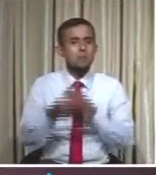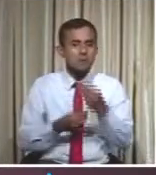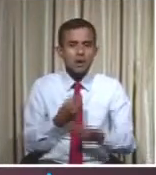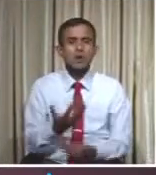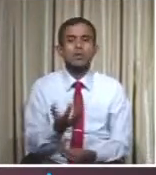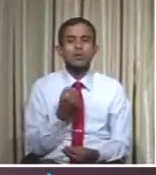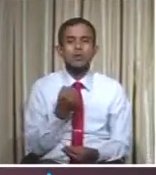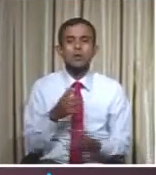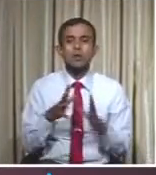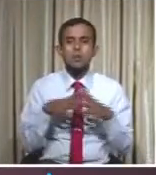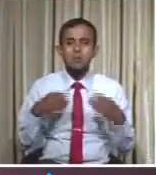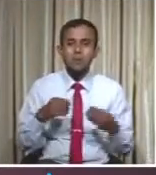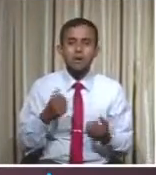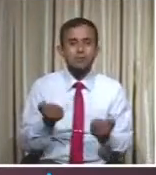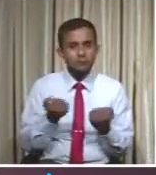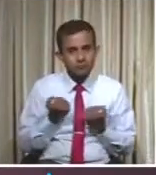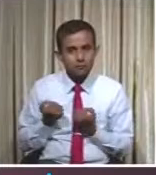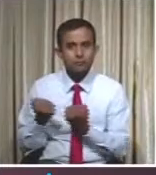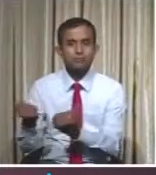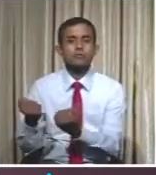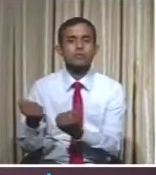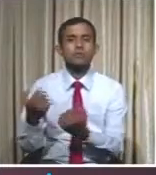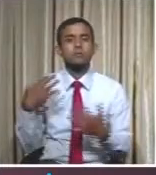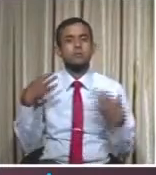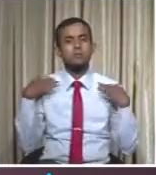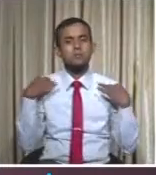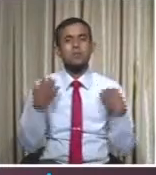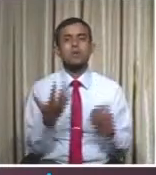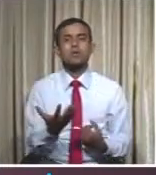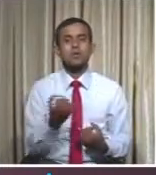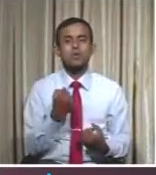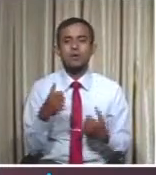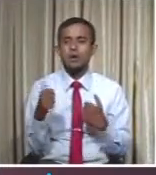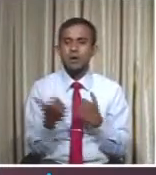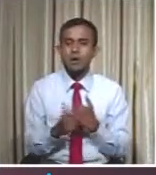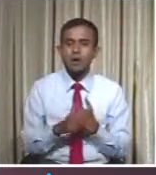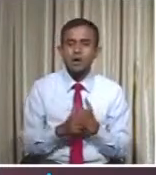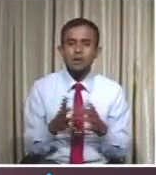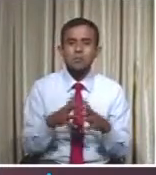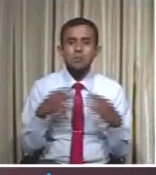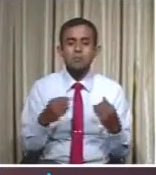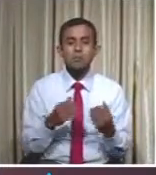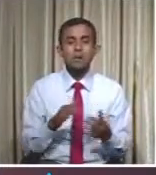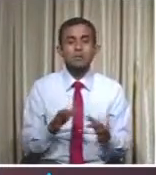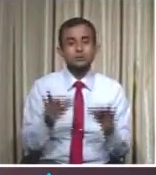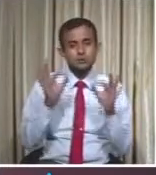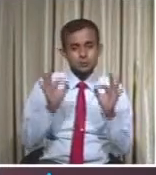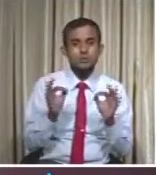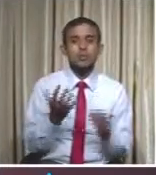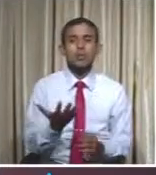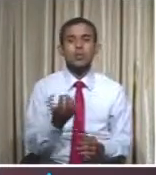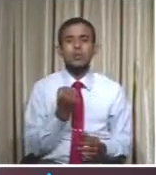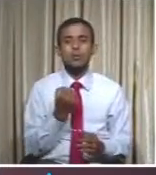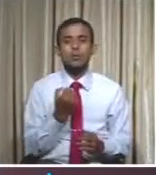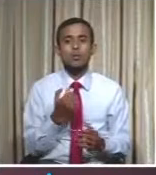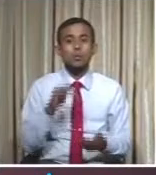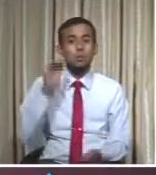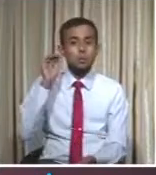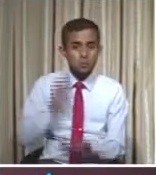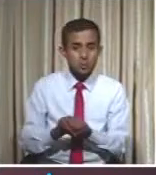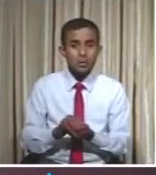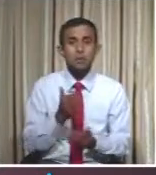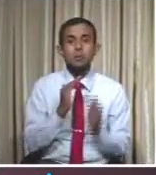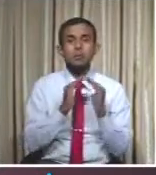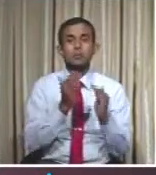අවශ්‍යයි බාණ්ඩ ප්‍රවාහනය කිරීමට පහසුකම් අවශ්‍යයි නිෂ්පාදන වෙන බාණ්ඩ තත්වයක් තියෙන්න ඕනේ ඒවා ගබඩා කිරීමේ